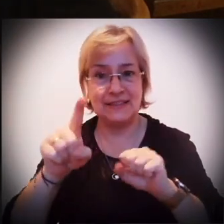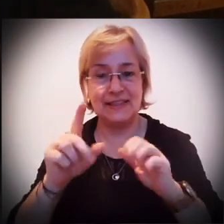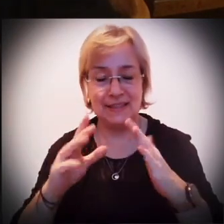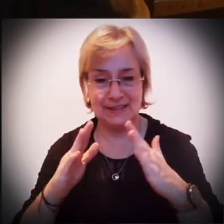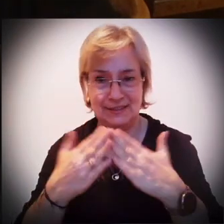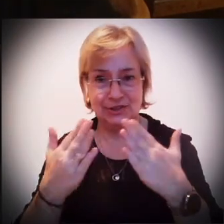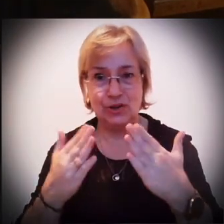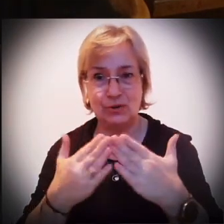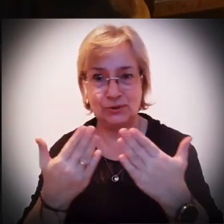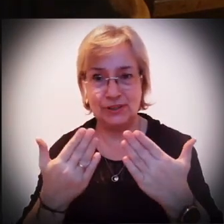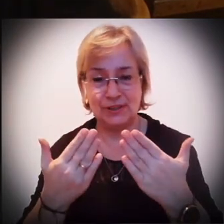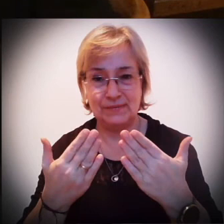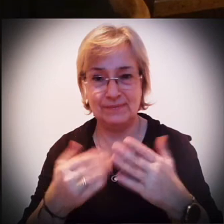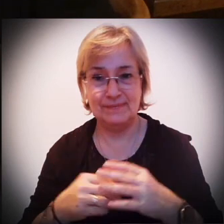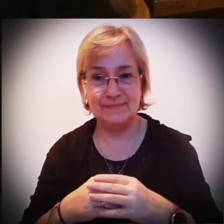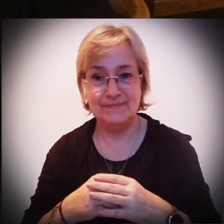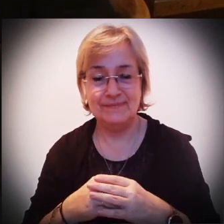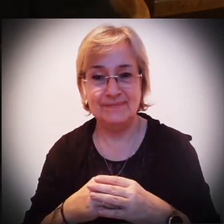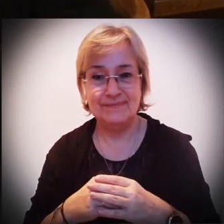tej książki.